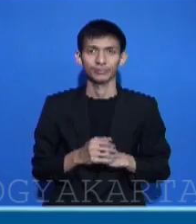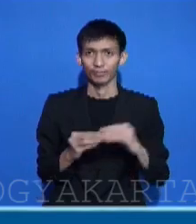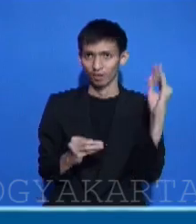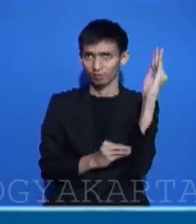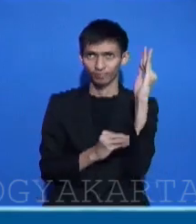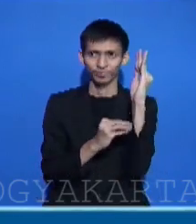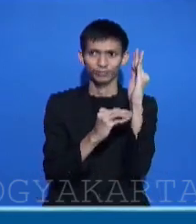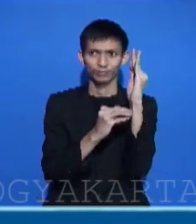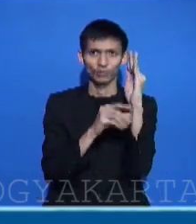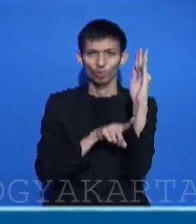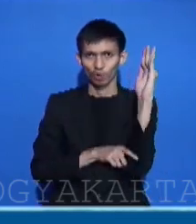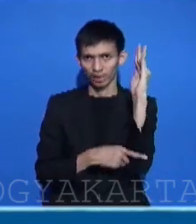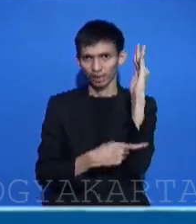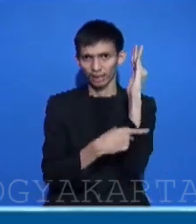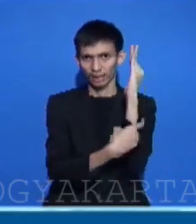antara